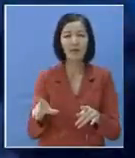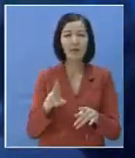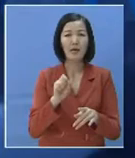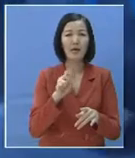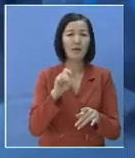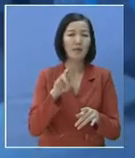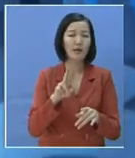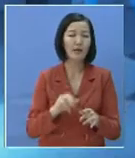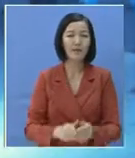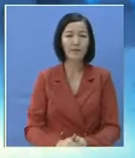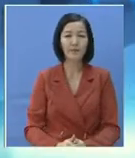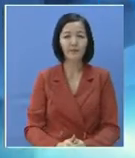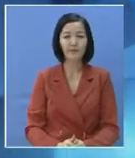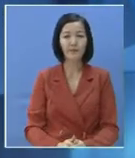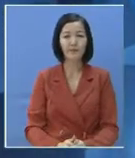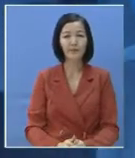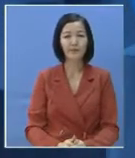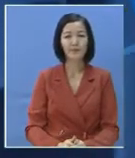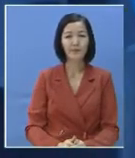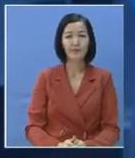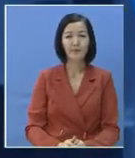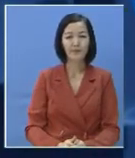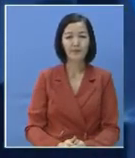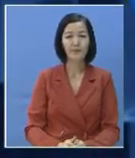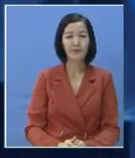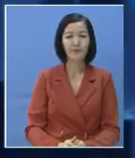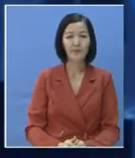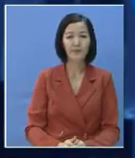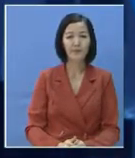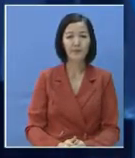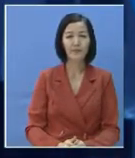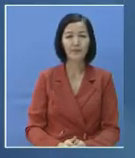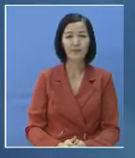Жумаханов, Амина Кудайберген, телекомпания ЖТСУ из Туркестанской области.